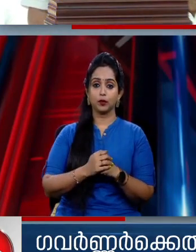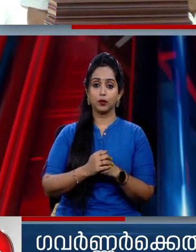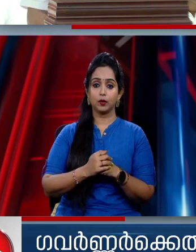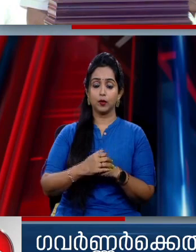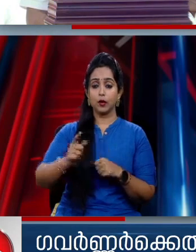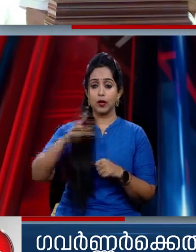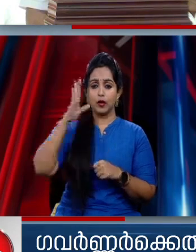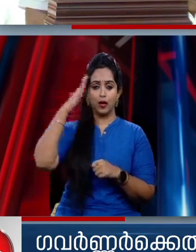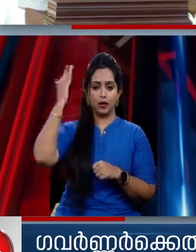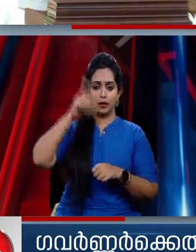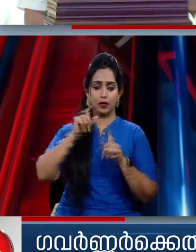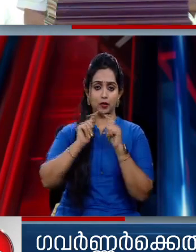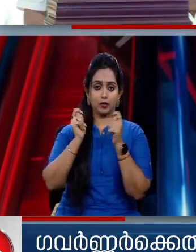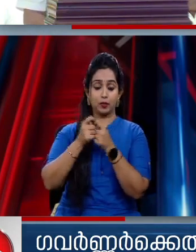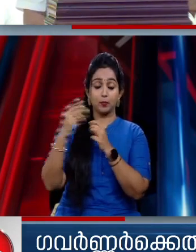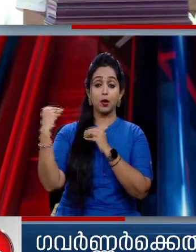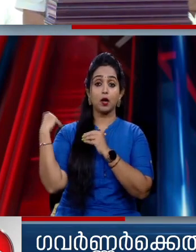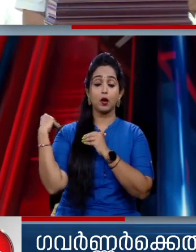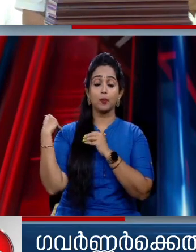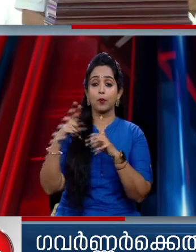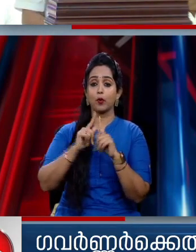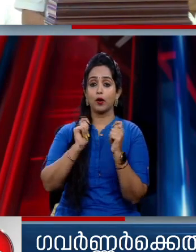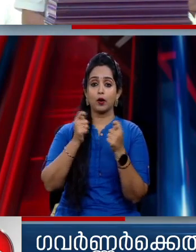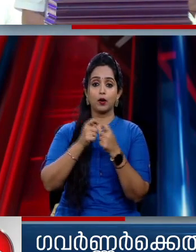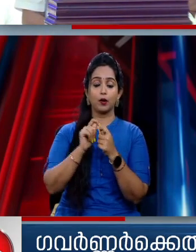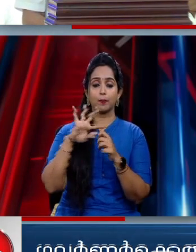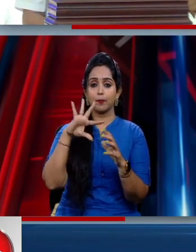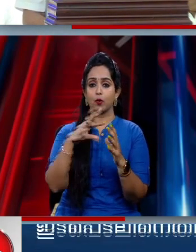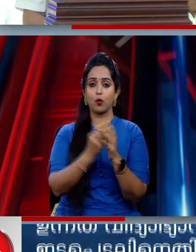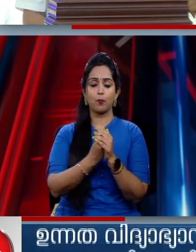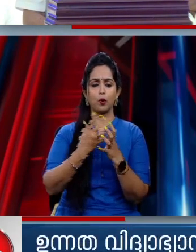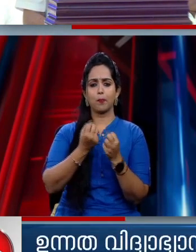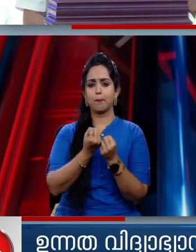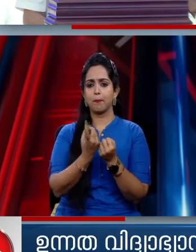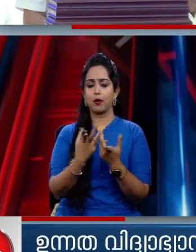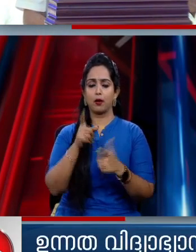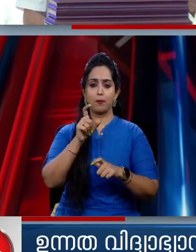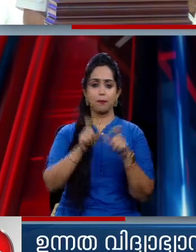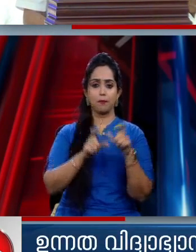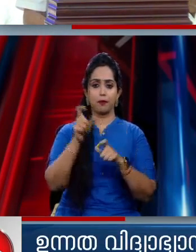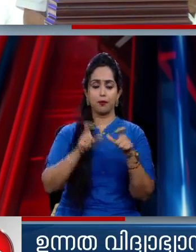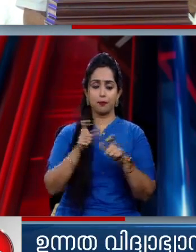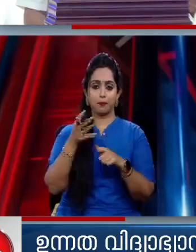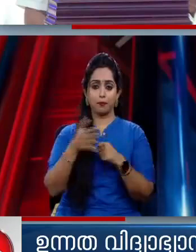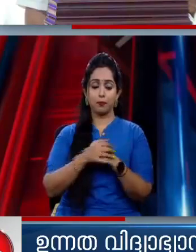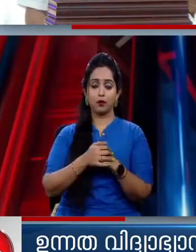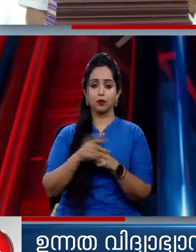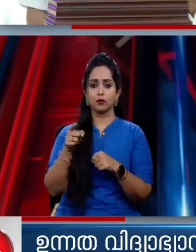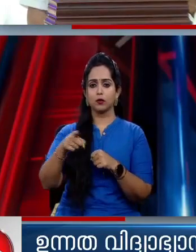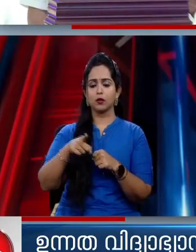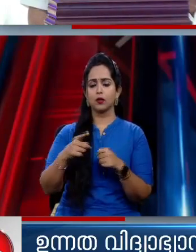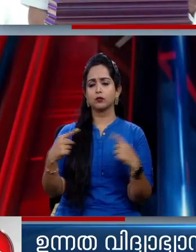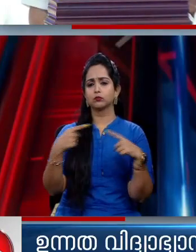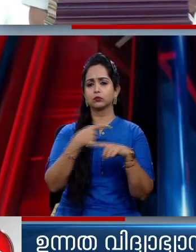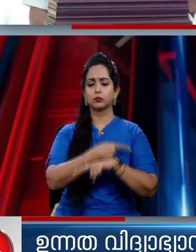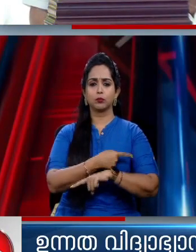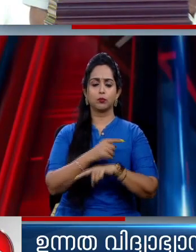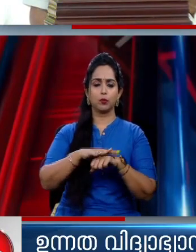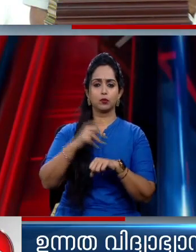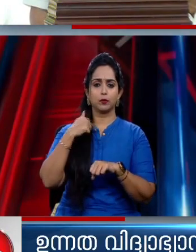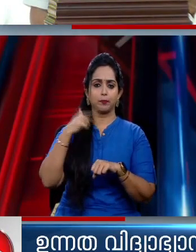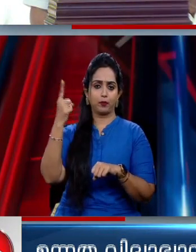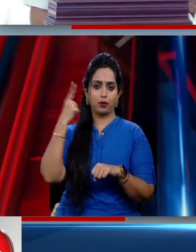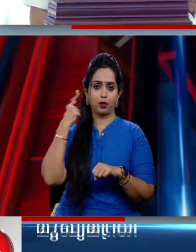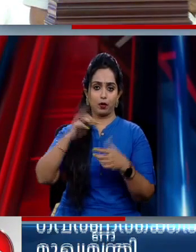ഉത്തരവാദപ്പെട്ടവർ ഉൾപ്പെടെയുള്ള പലരുടെയും ഭാഗത്തു നിന്ന് എതിർപ്പ്